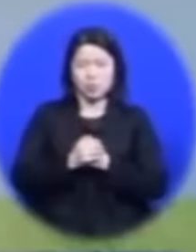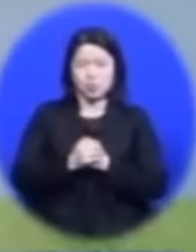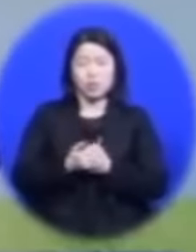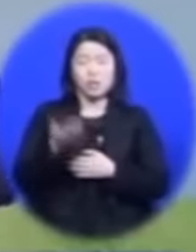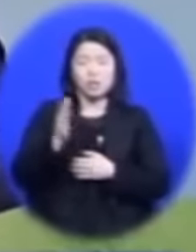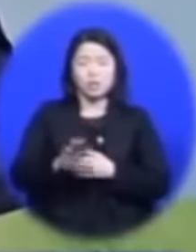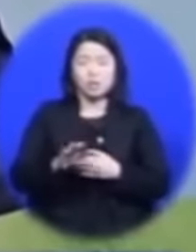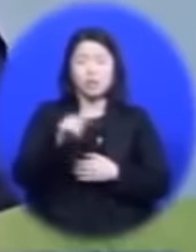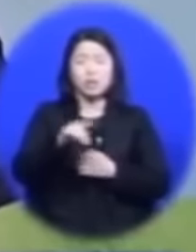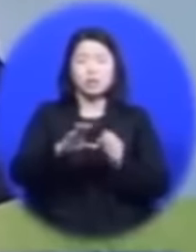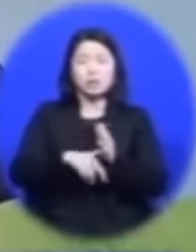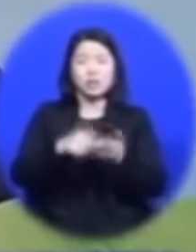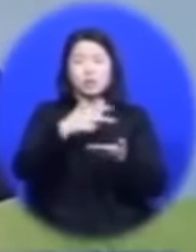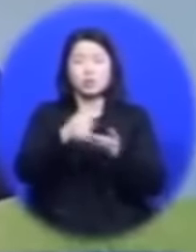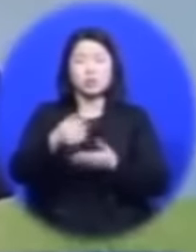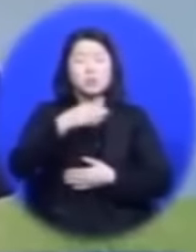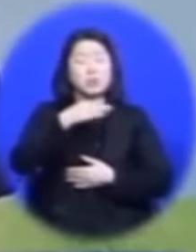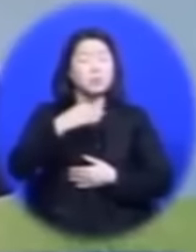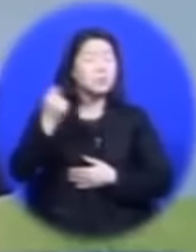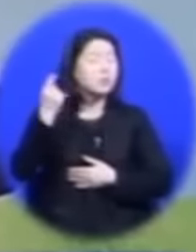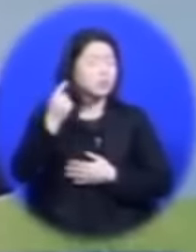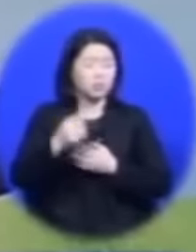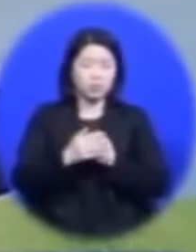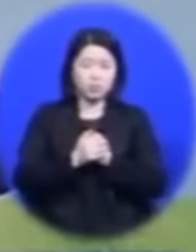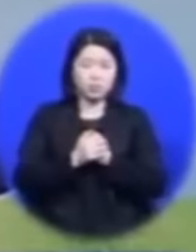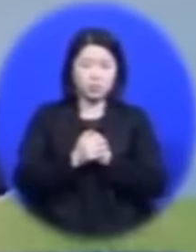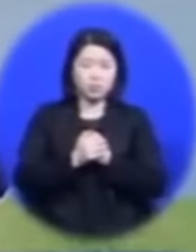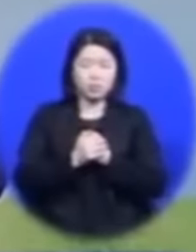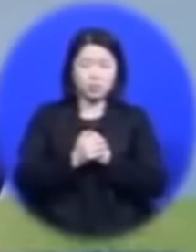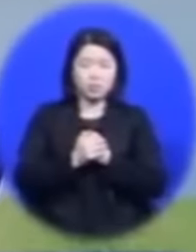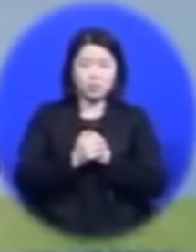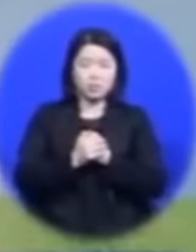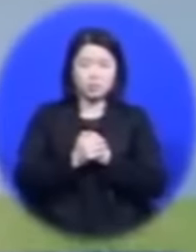근데 그때 주님의 음성이 들렸습니다.